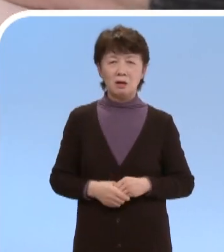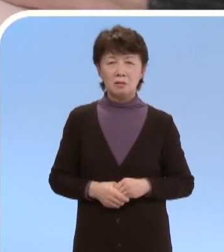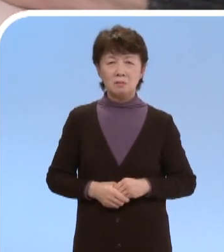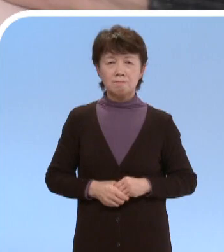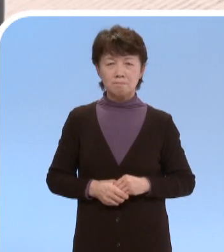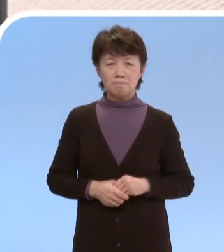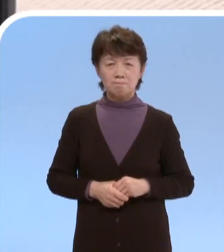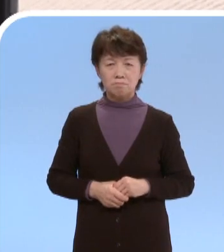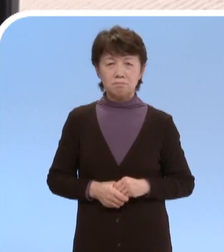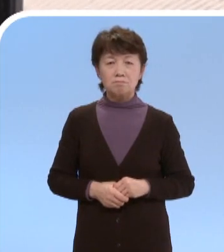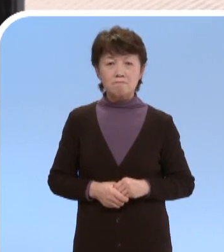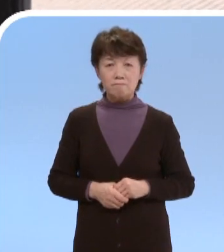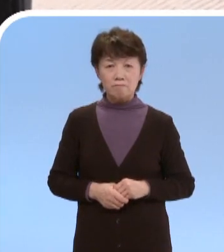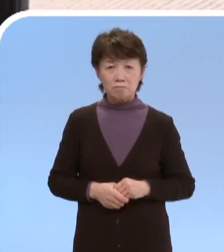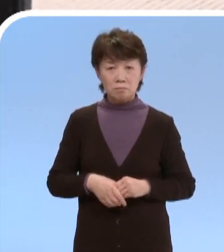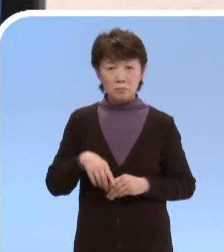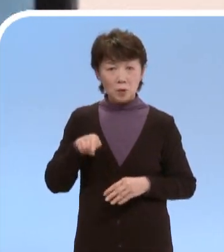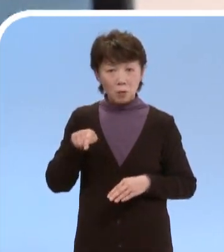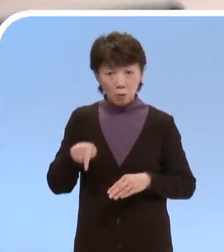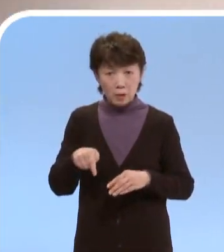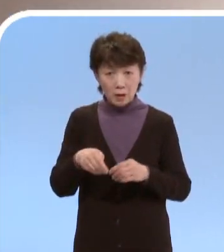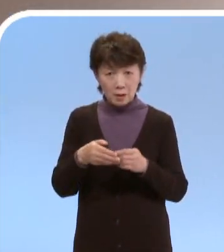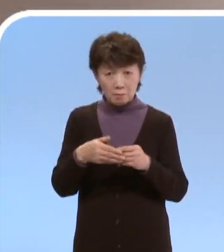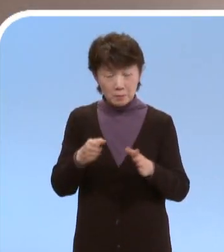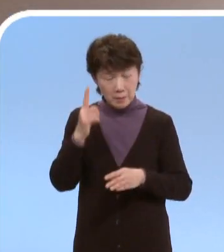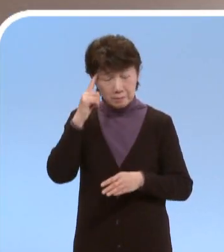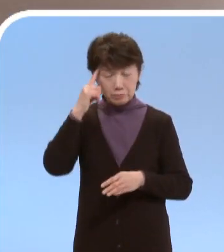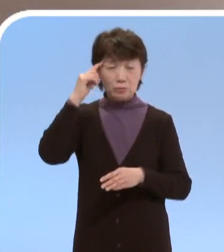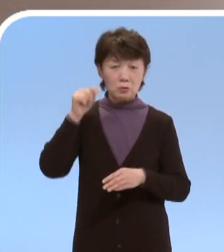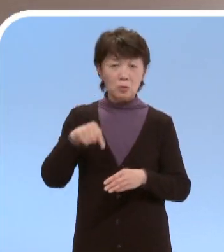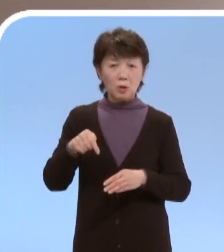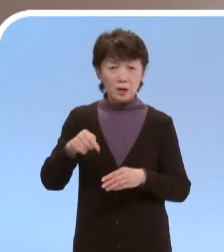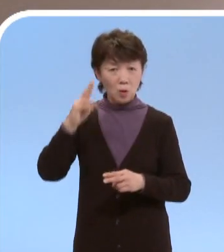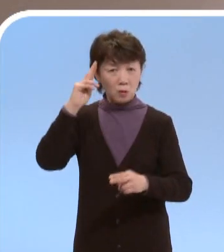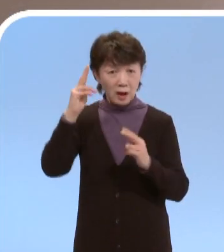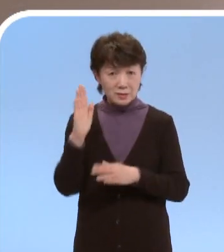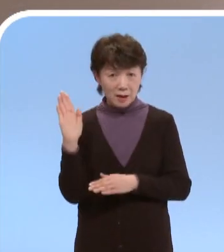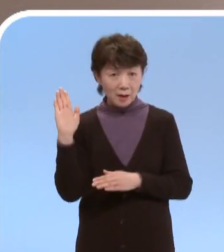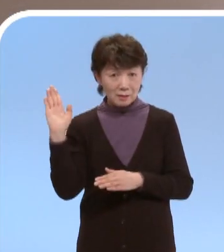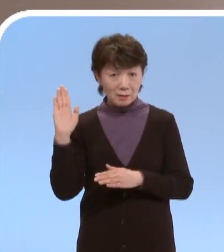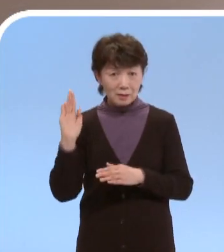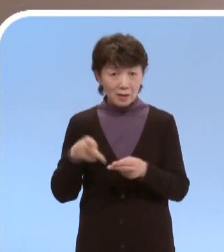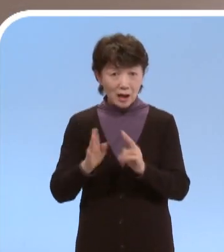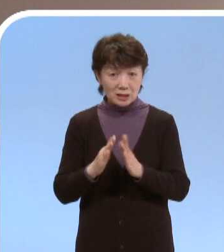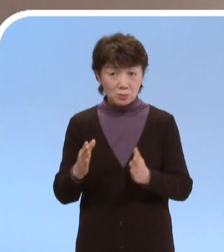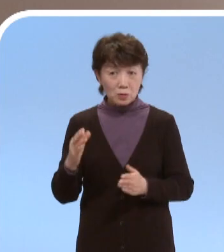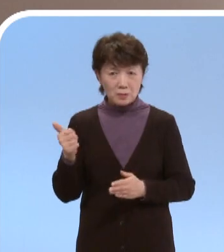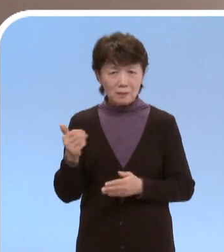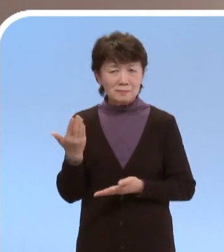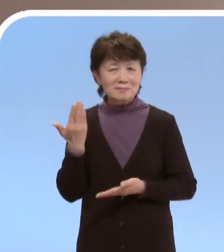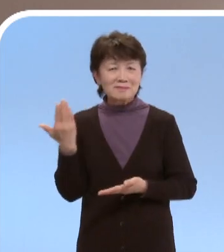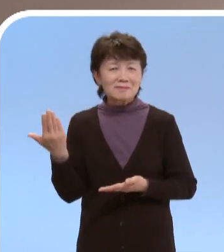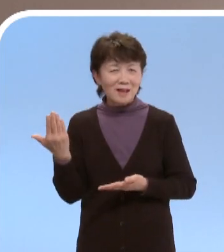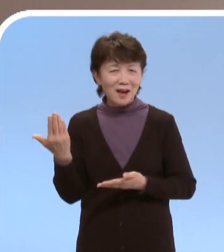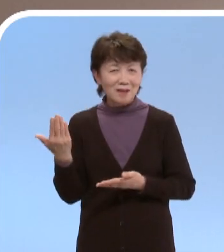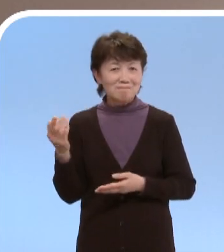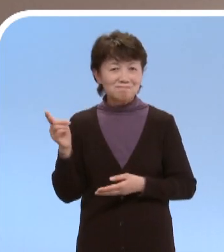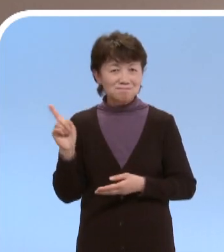うか。 このサービスを開発した時空テクノロジーズの橋本さんに詳しくお聞きし